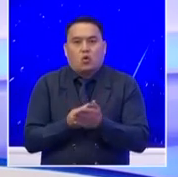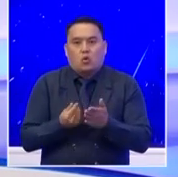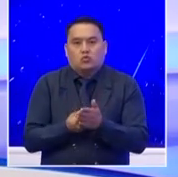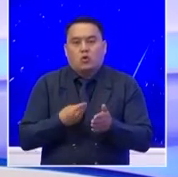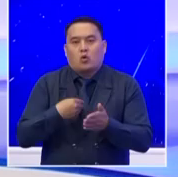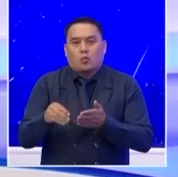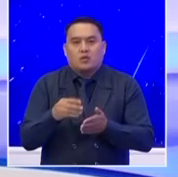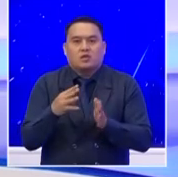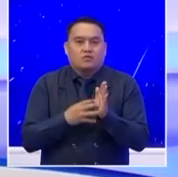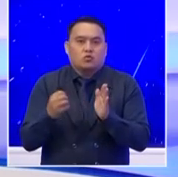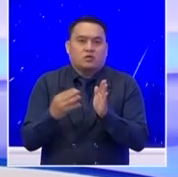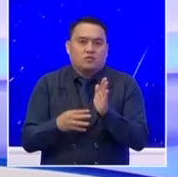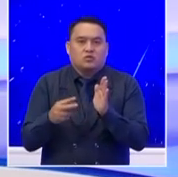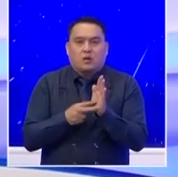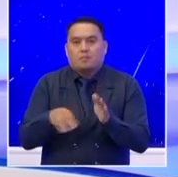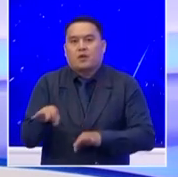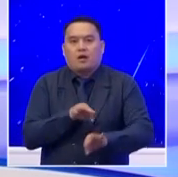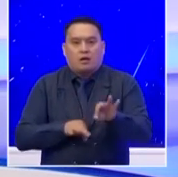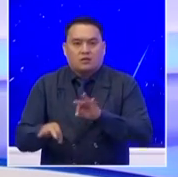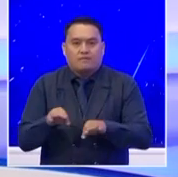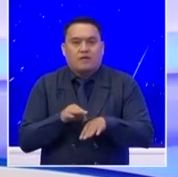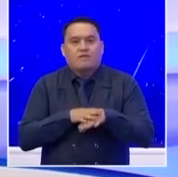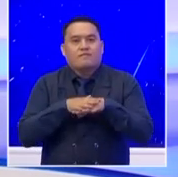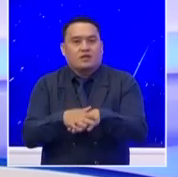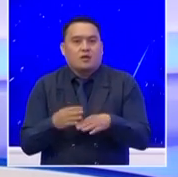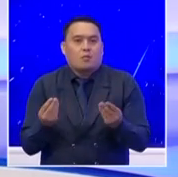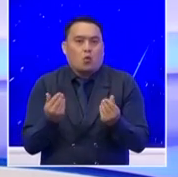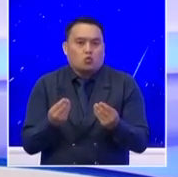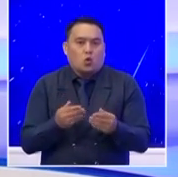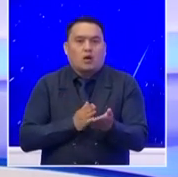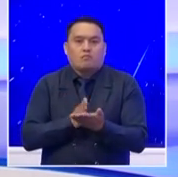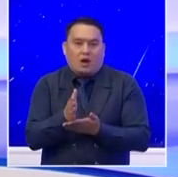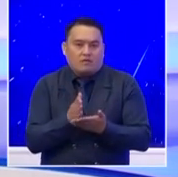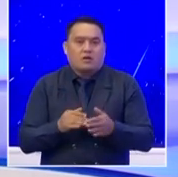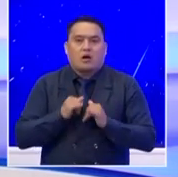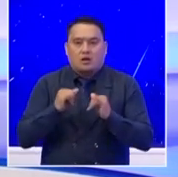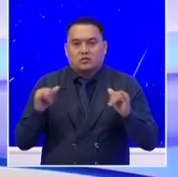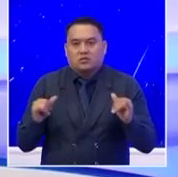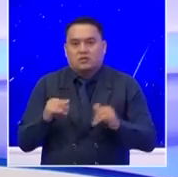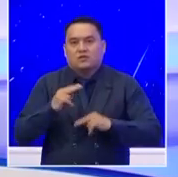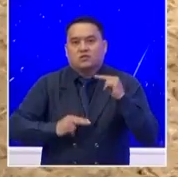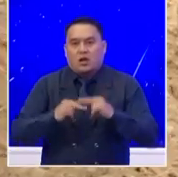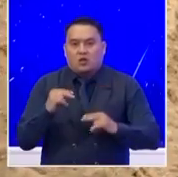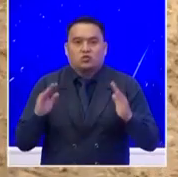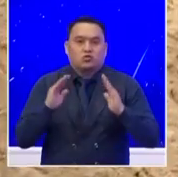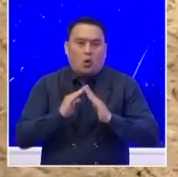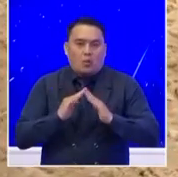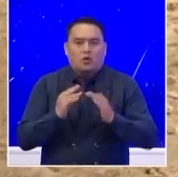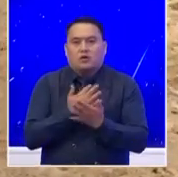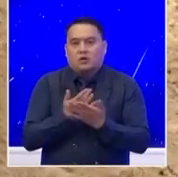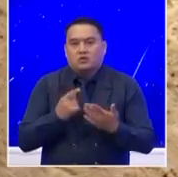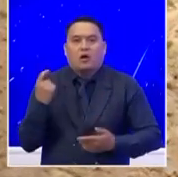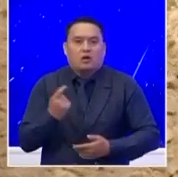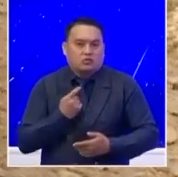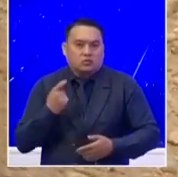будет реализовано 997 проектов. Выделенные финансы будут направлены на развитие сфер строительства, жилищно-коммунального